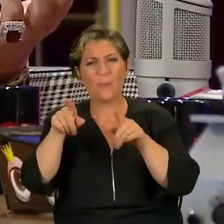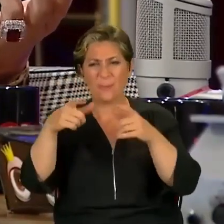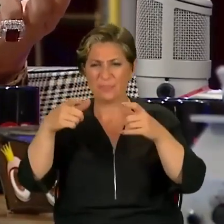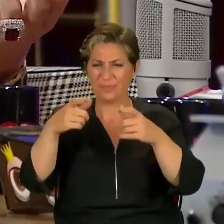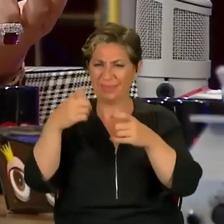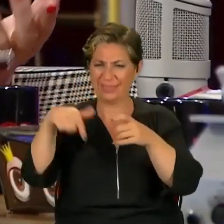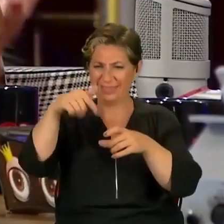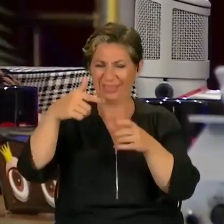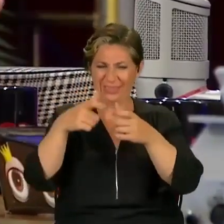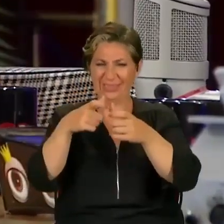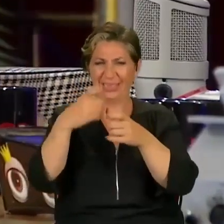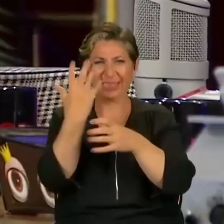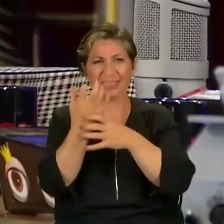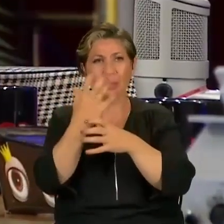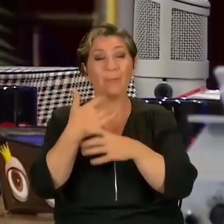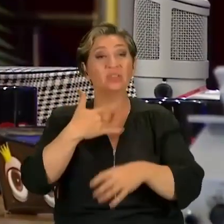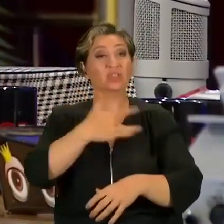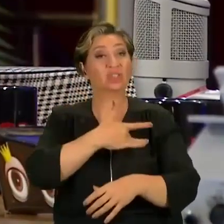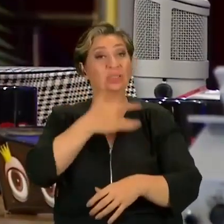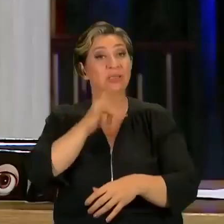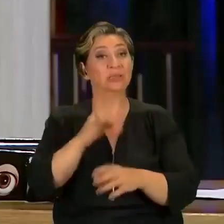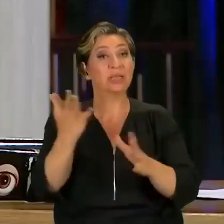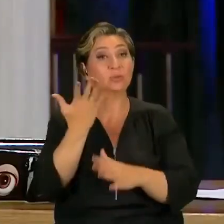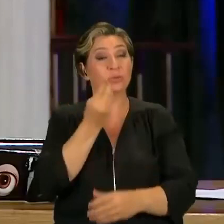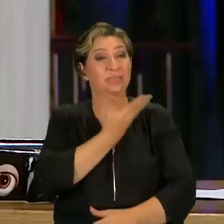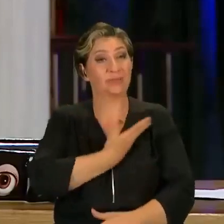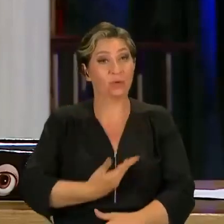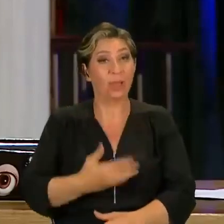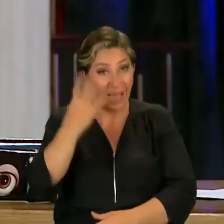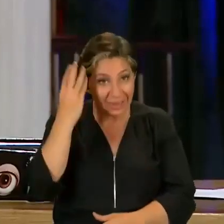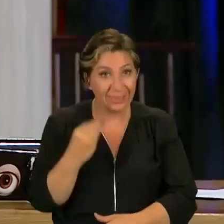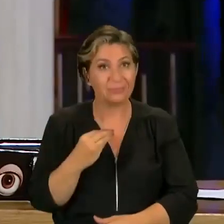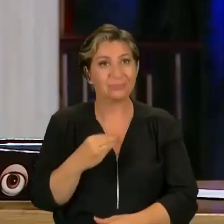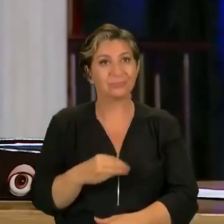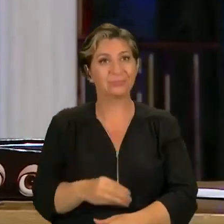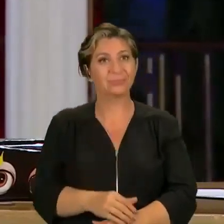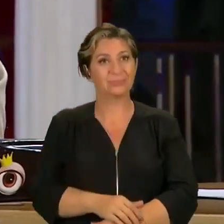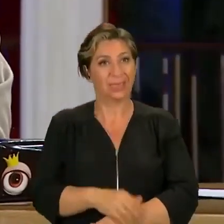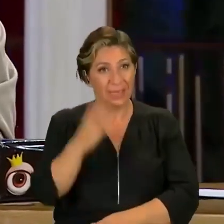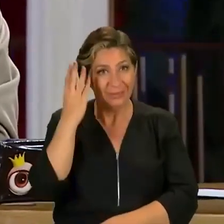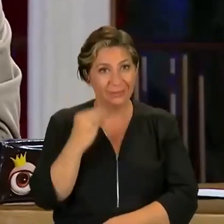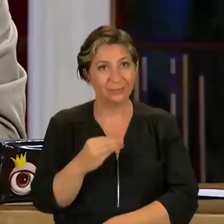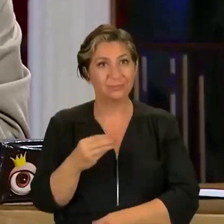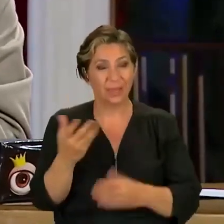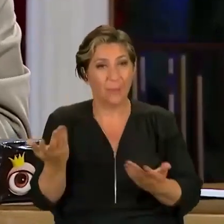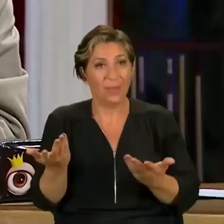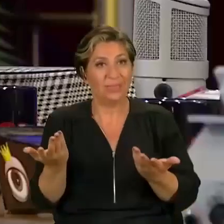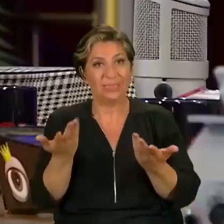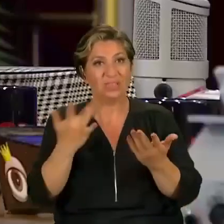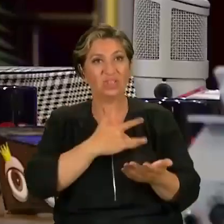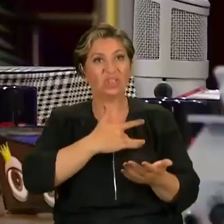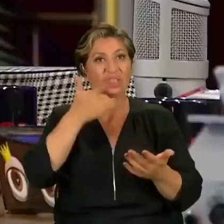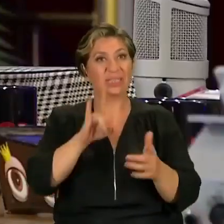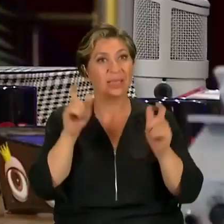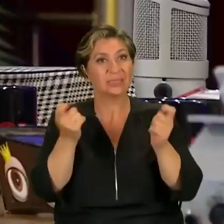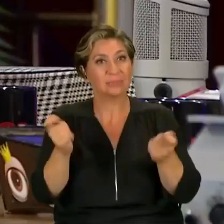makinelerin içerisine girdiği zaman. Ben canlı performansı daha çok seviyorum. Evet anladım. Evet. Anladın mı? Anladım ama nasıl